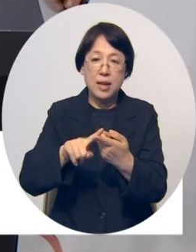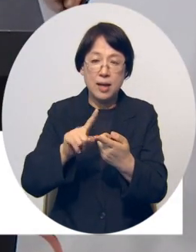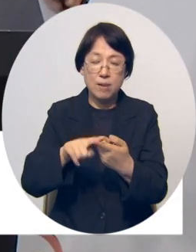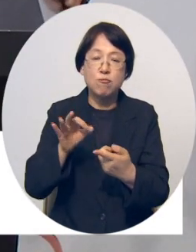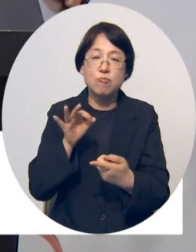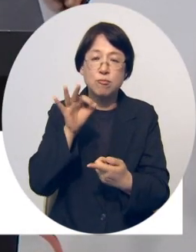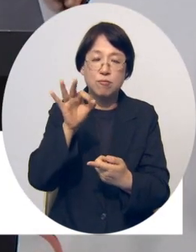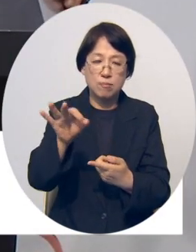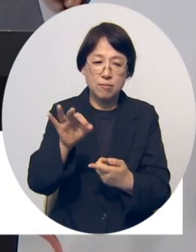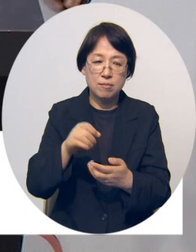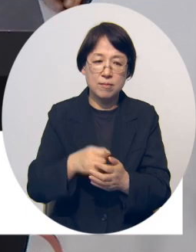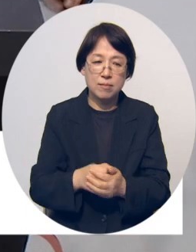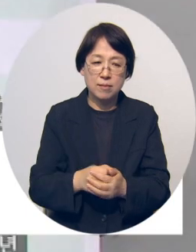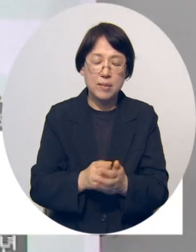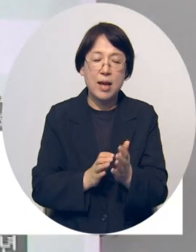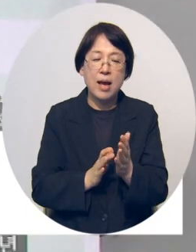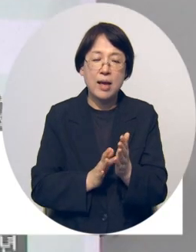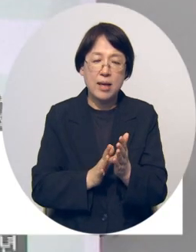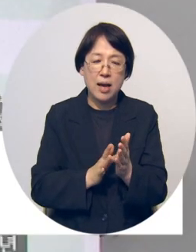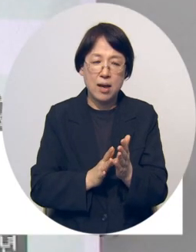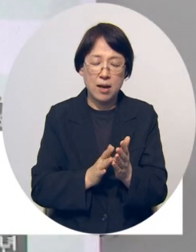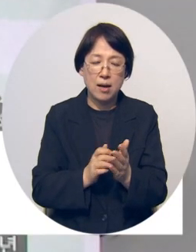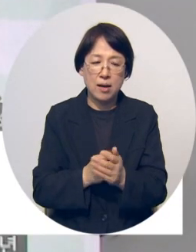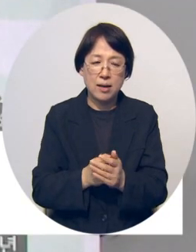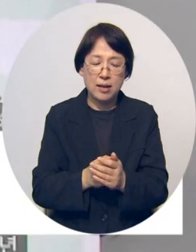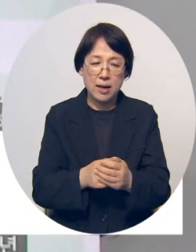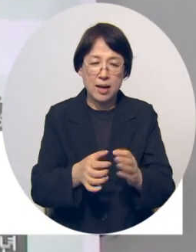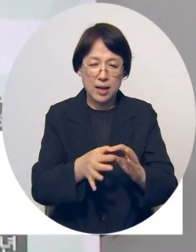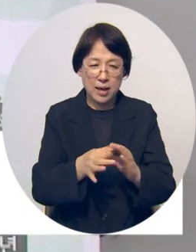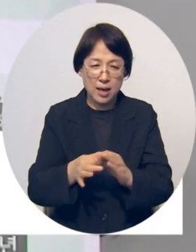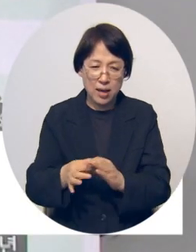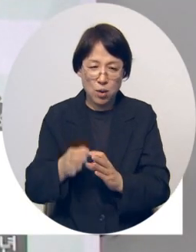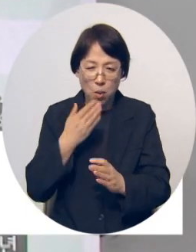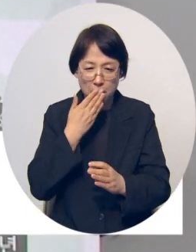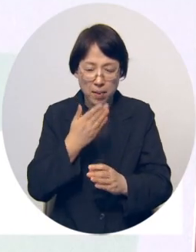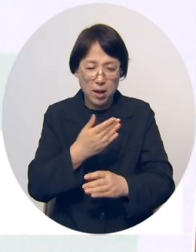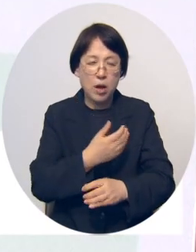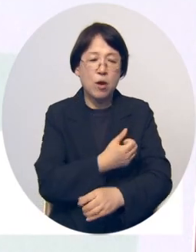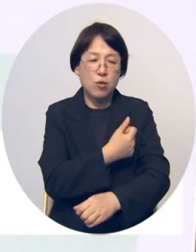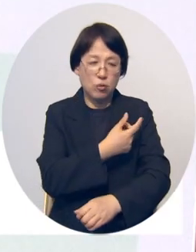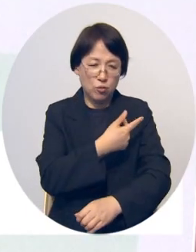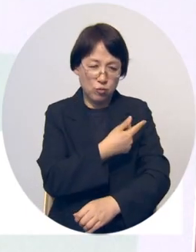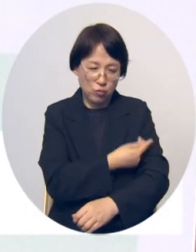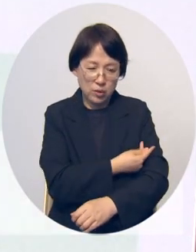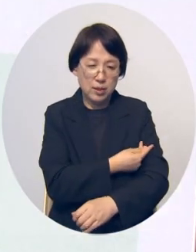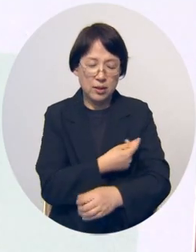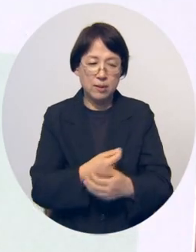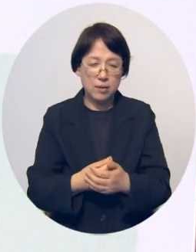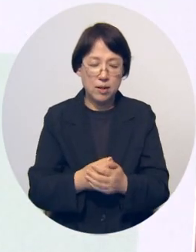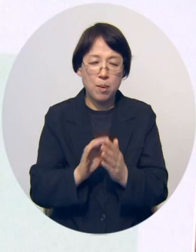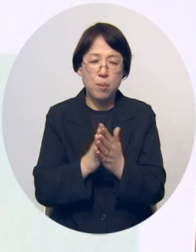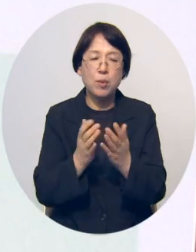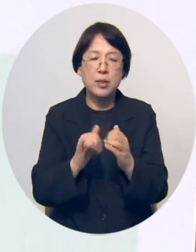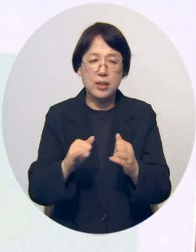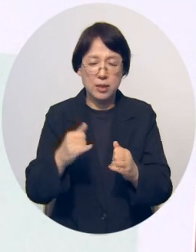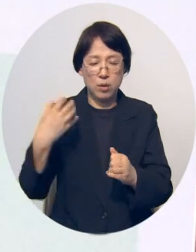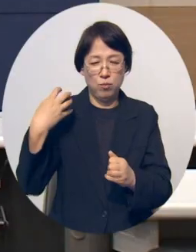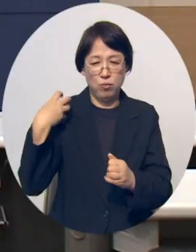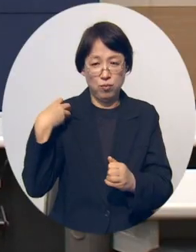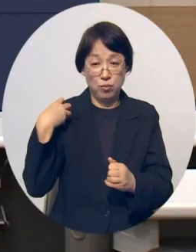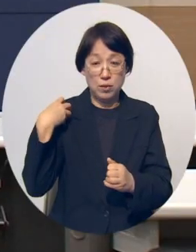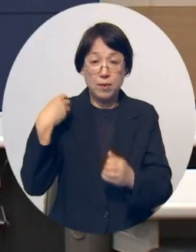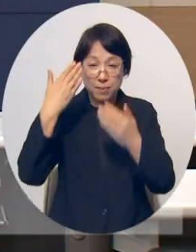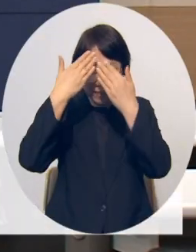지속하지만 비용 부담이 큰 장기 지속형 주사제는 내상 부터 의료급여 환자의 본인 부담금이 면제됩니다